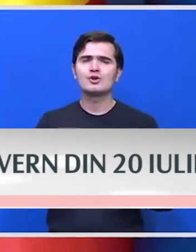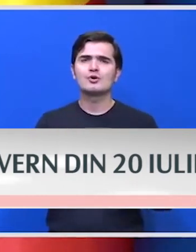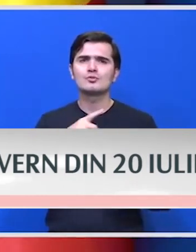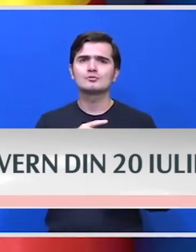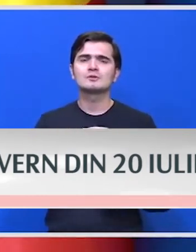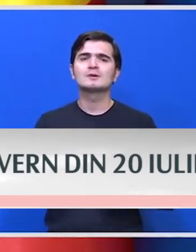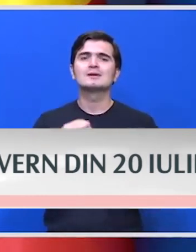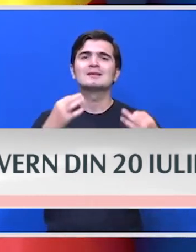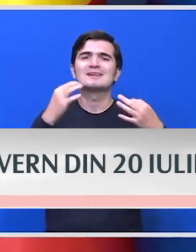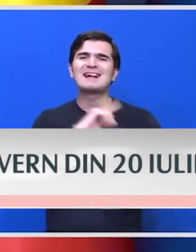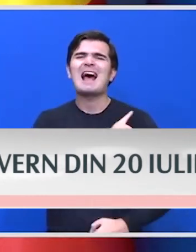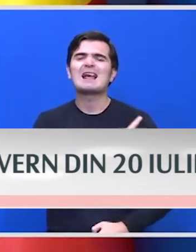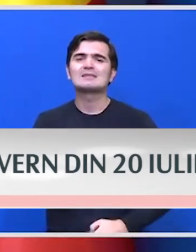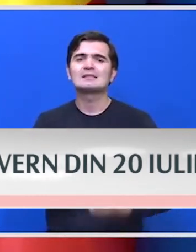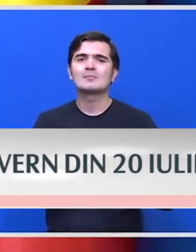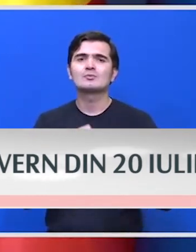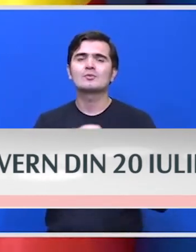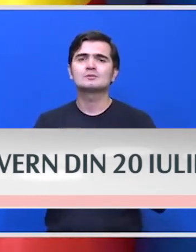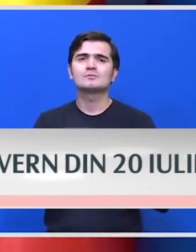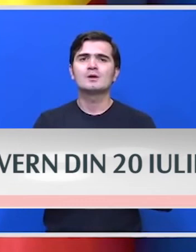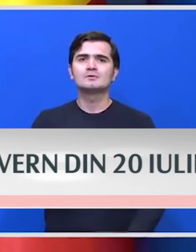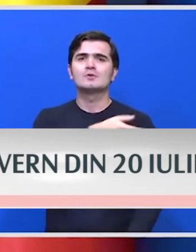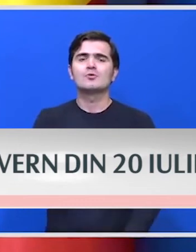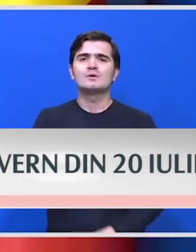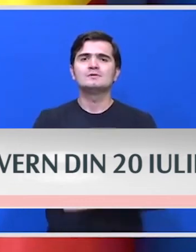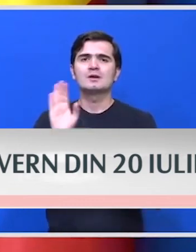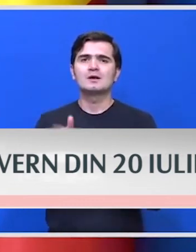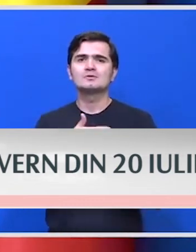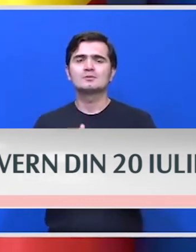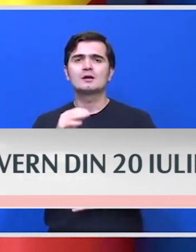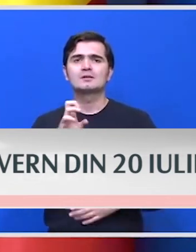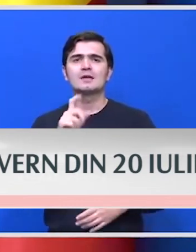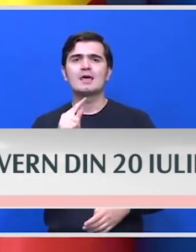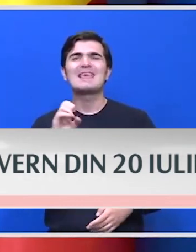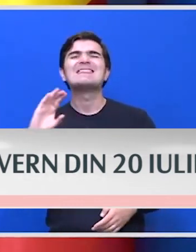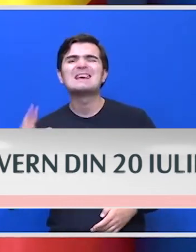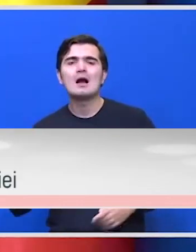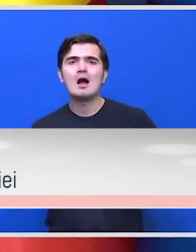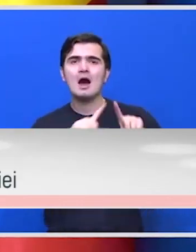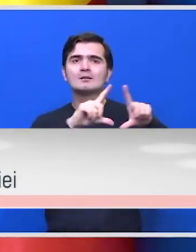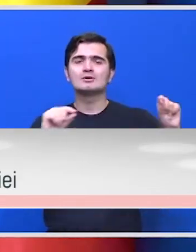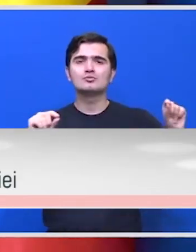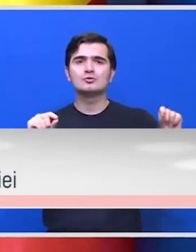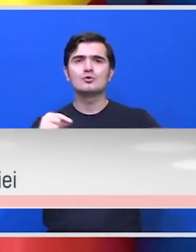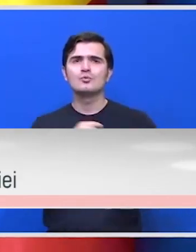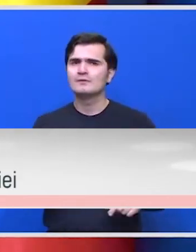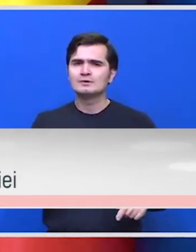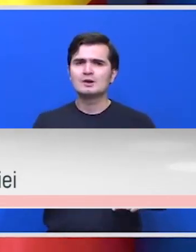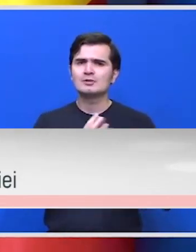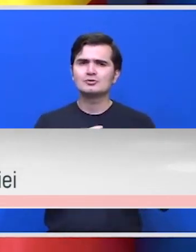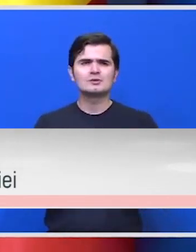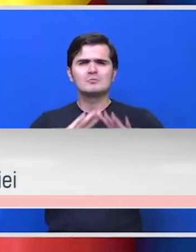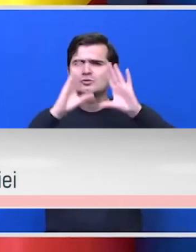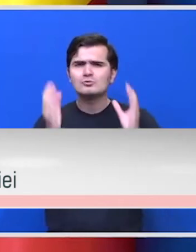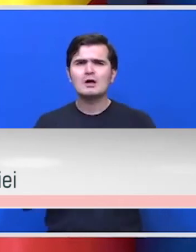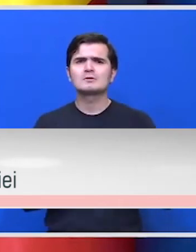funcționarea Comisiei Naționale de Etică a titlurilor universitare, incluzând aici în sens larg toate categoriile pe care universitățile